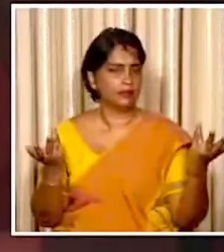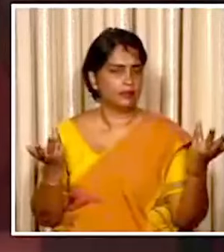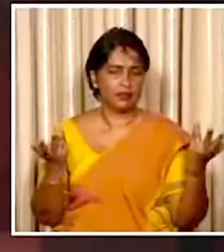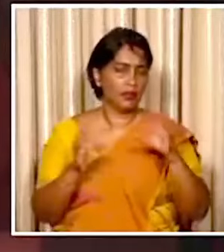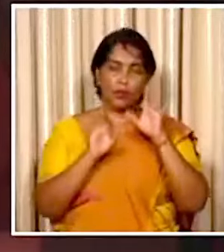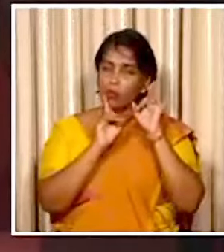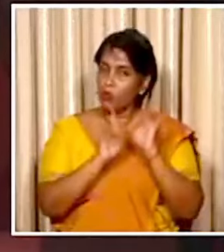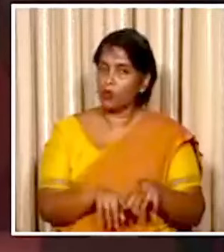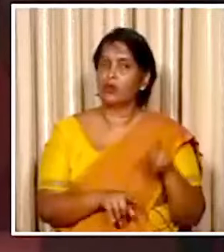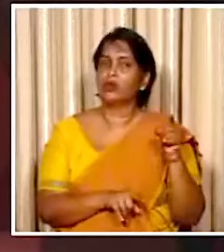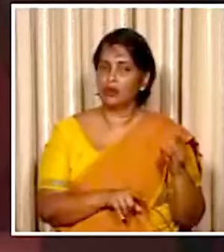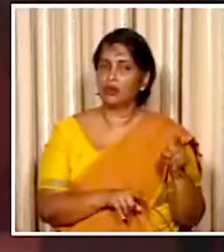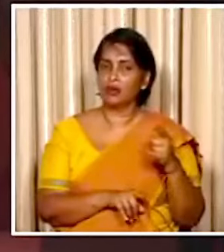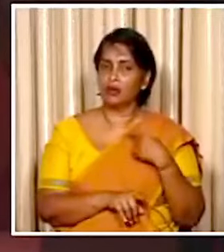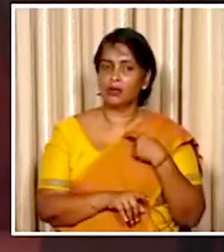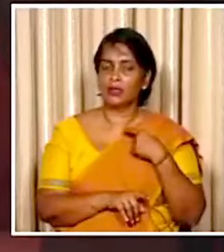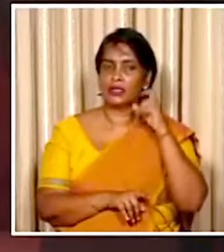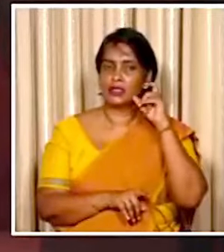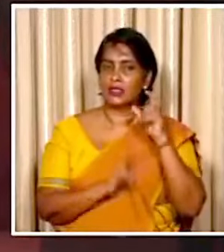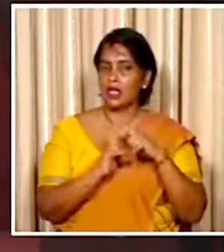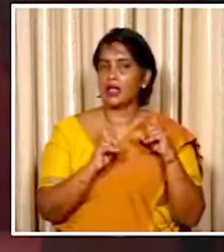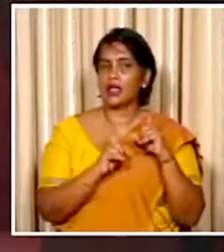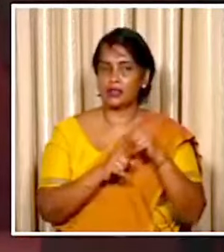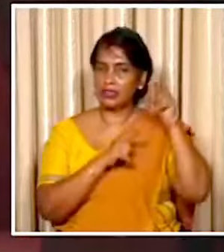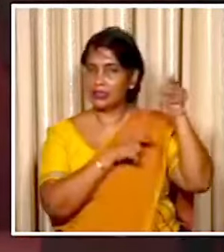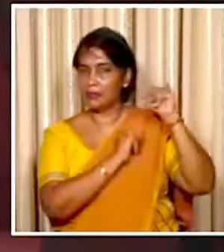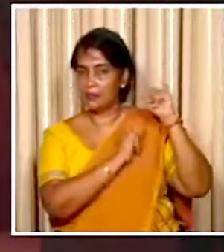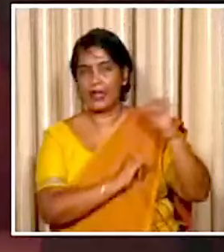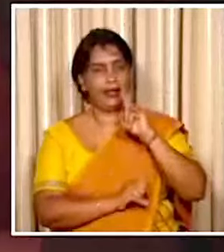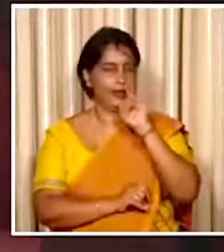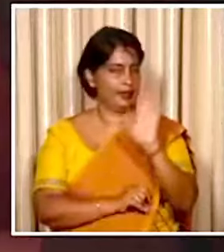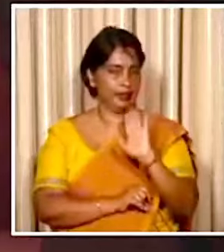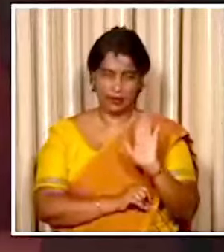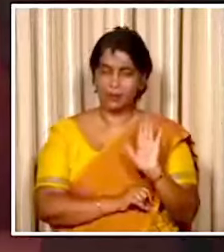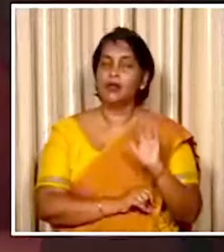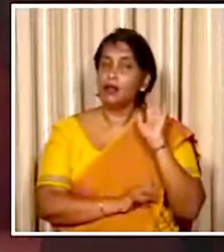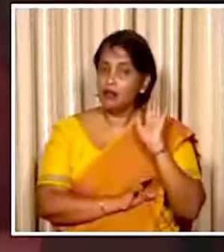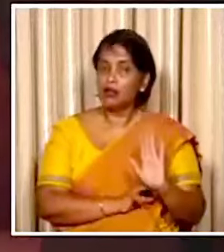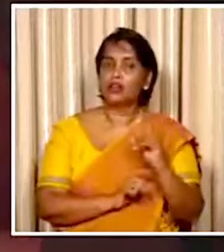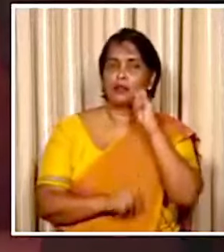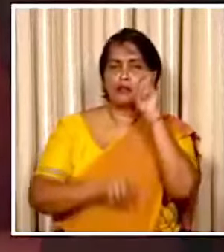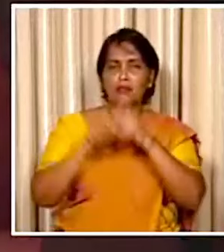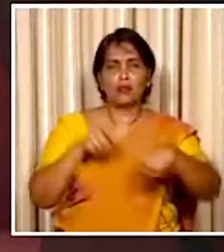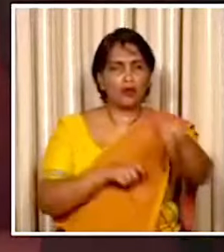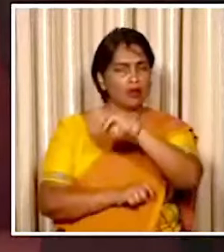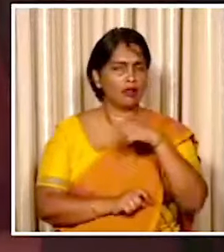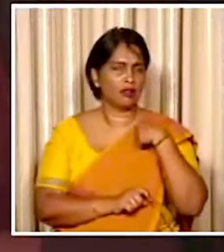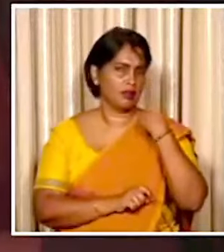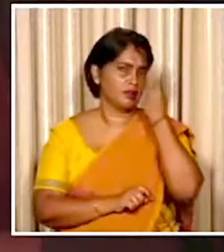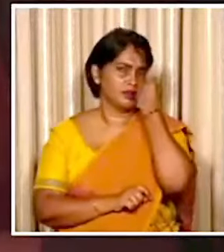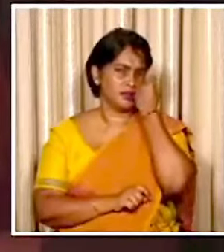එතකොට මම අපරාධ පරීක්ෂණ දෙපාර්තමේන්තුවට ඇඟිලි දික් කරන්නට යනවා නෙවෙයි මහ ජනතාව තුල සැකයක් ඇති